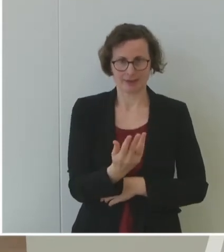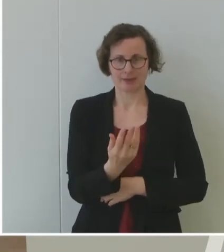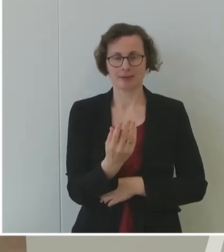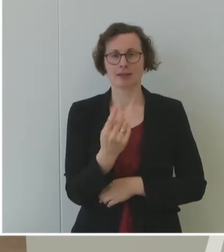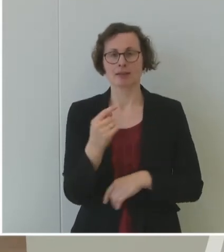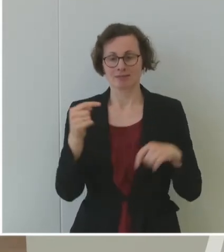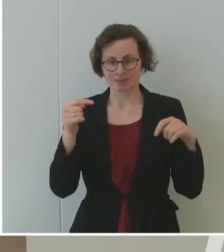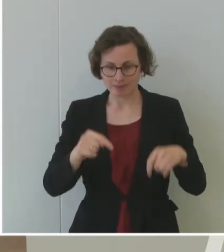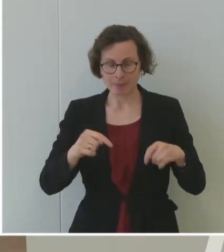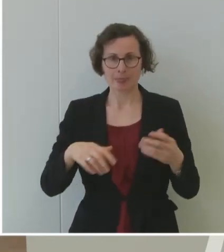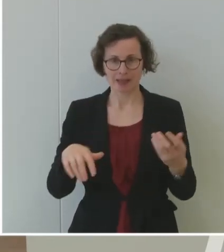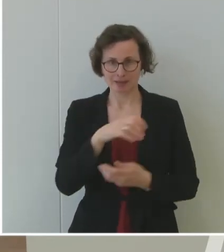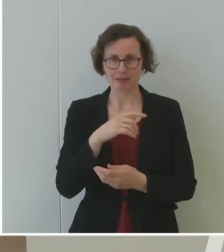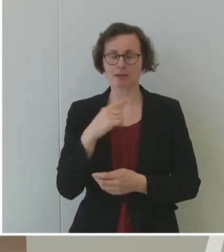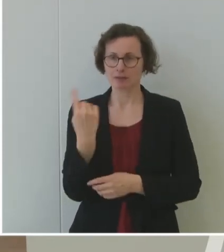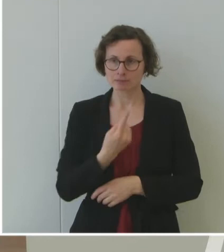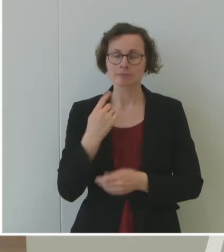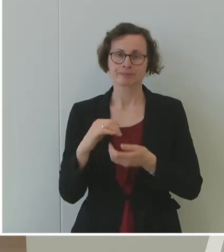dass wir in dieser Krise alle im gleichen Boot sitzen.